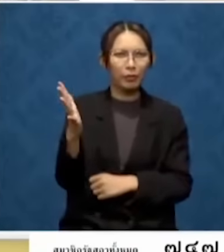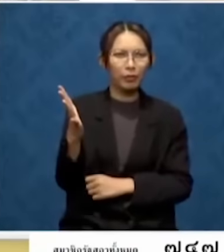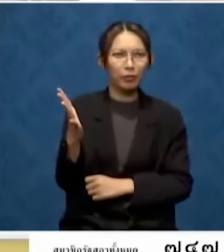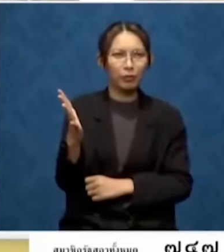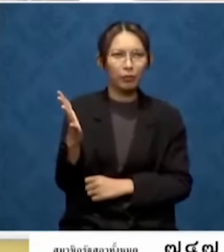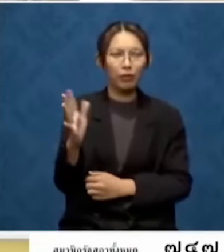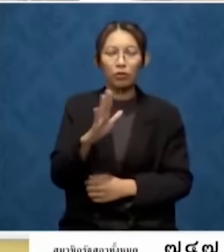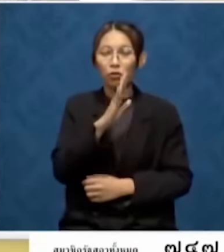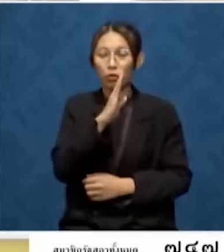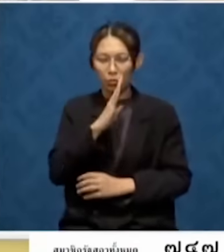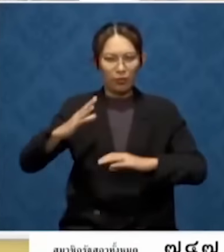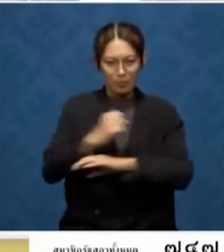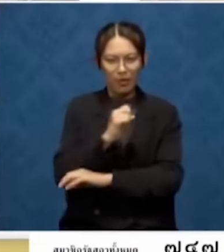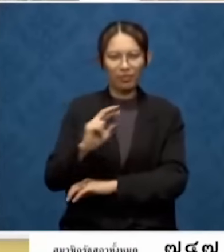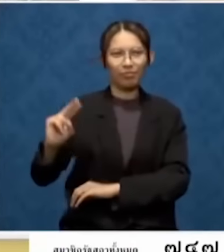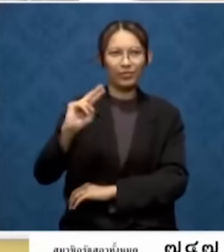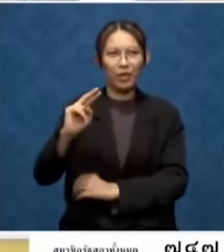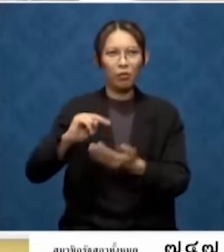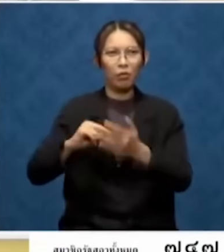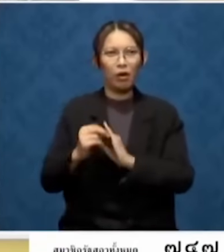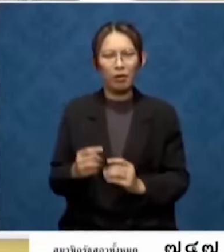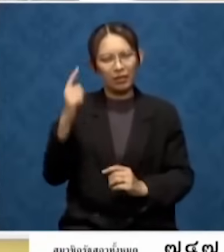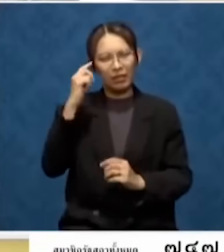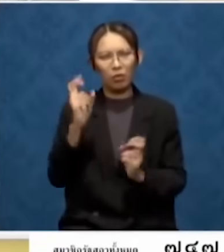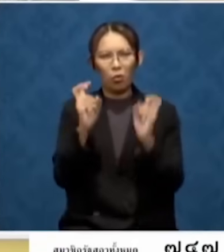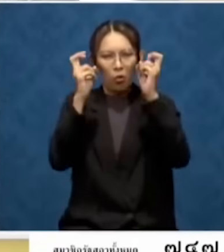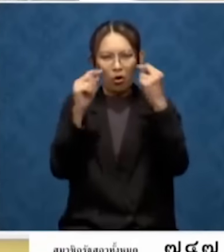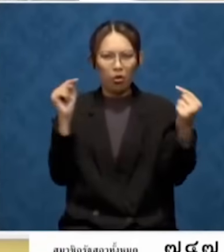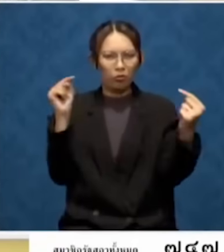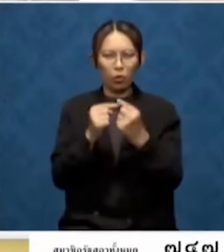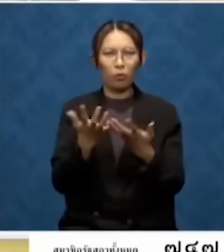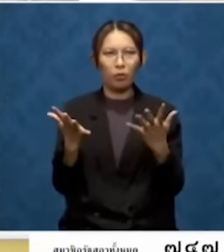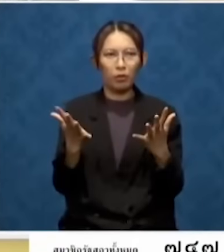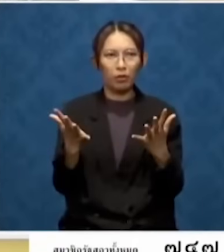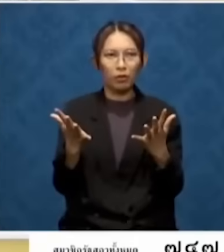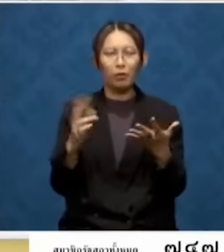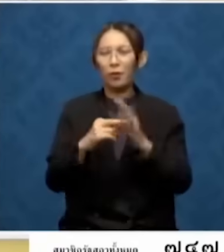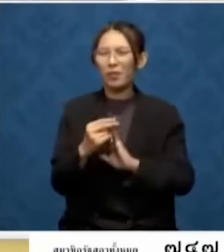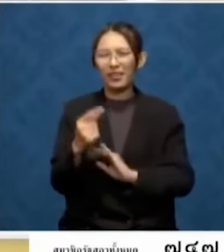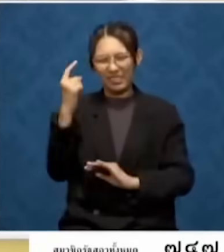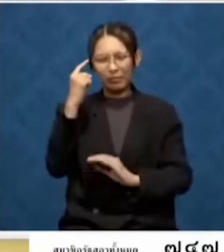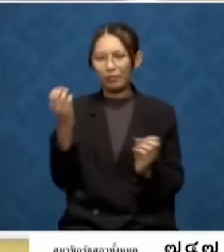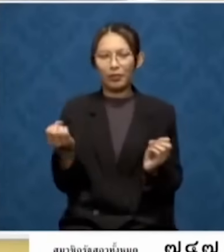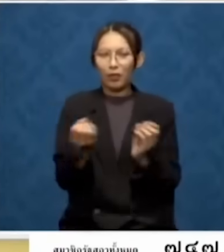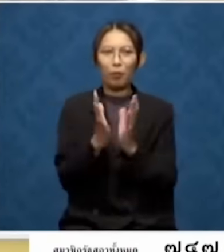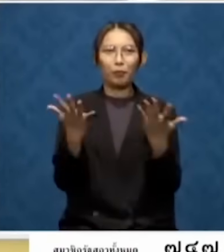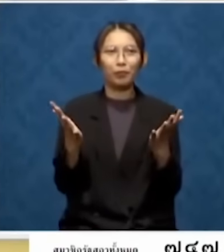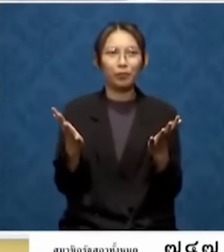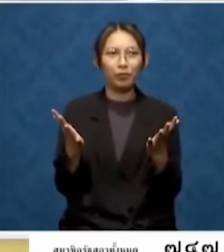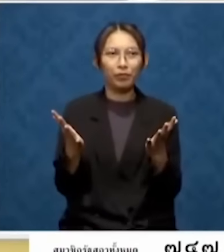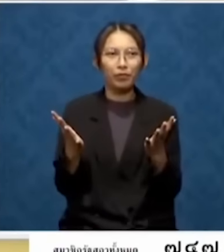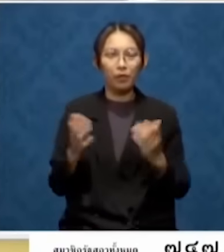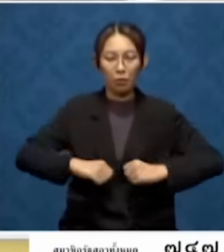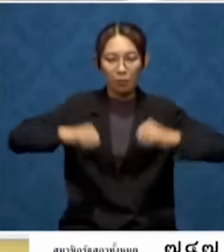านใช้อำนาจไม่ให้มีการตั้งเป็นยัตติขึ้นมาเรื่องนี้จะไม่เกิดขึ้นครับการลงม